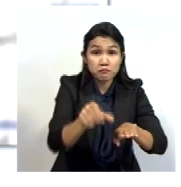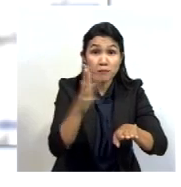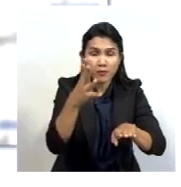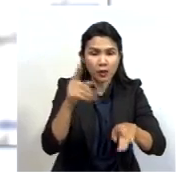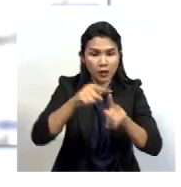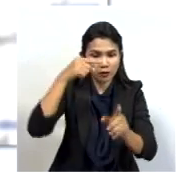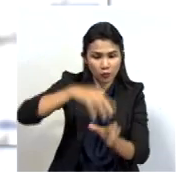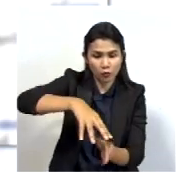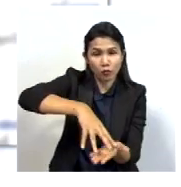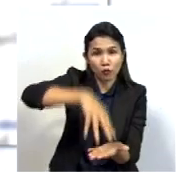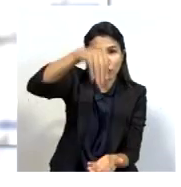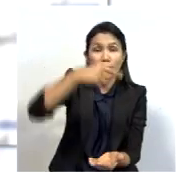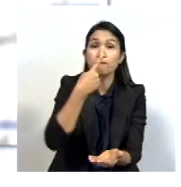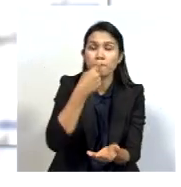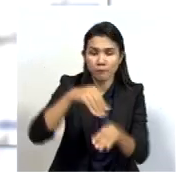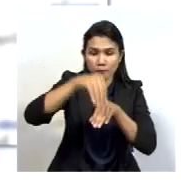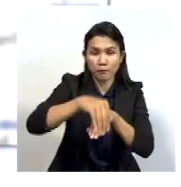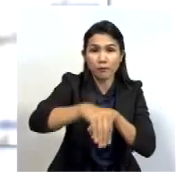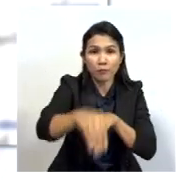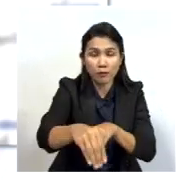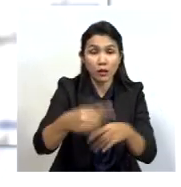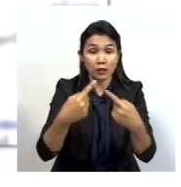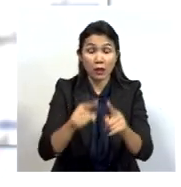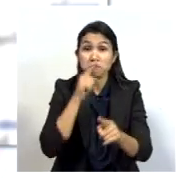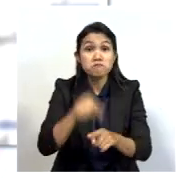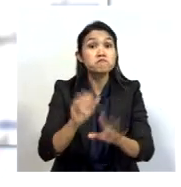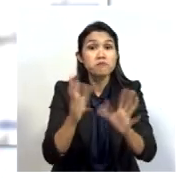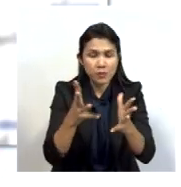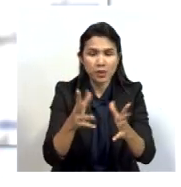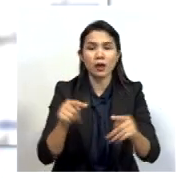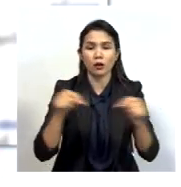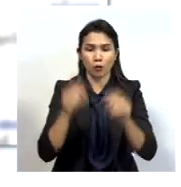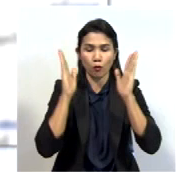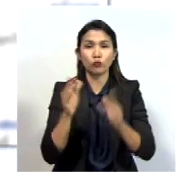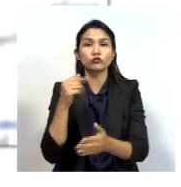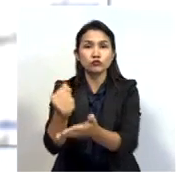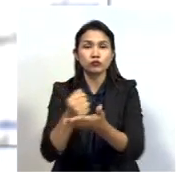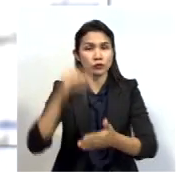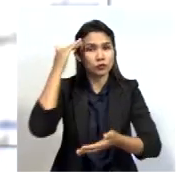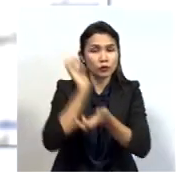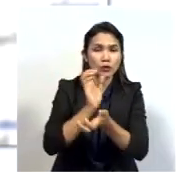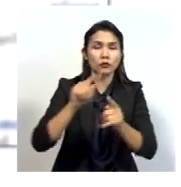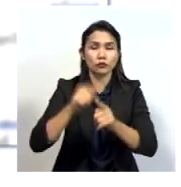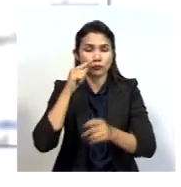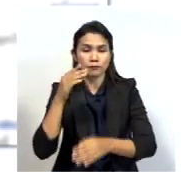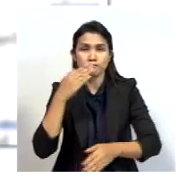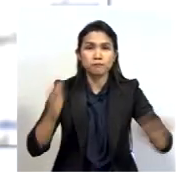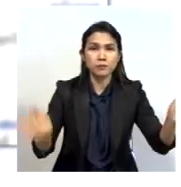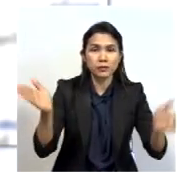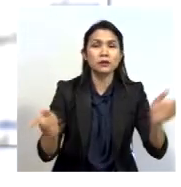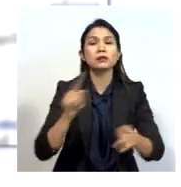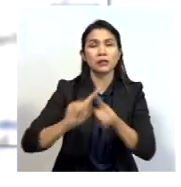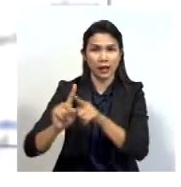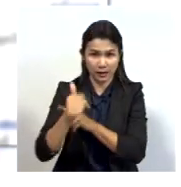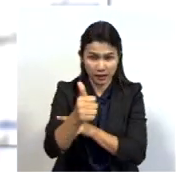มทางแยกให้ใช้วิธีการควบคุมรถสำหรับสะพานกลับรถหรือสะพานข้ามใช้ได้ตามปกติทางพิเศษ